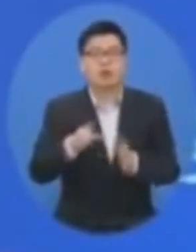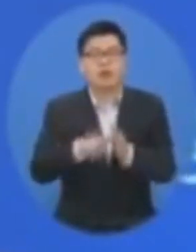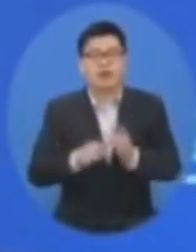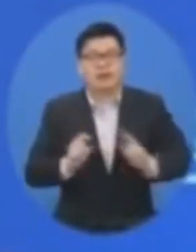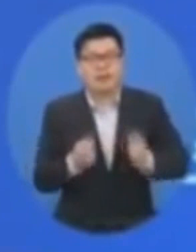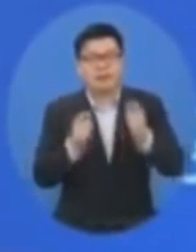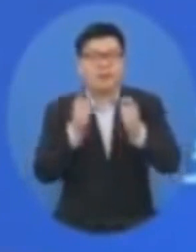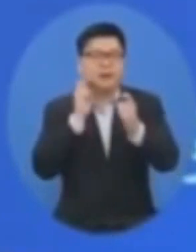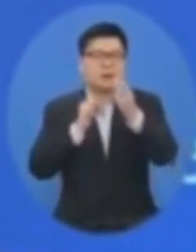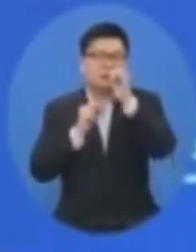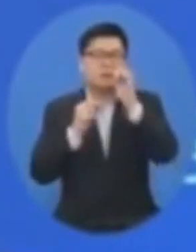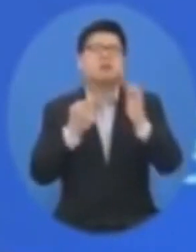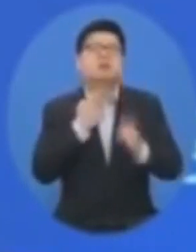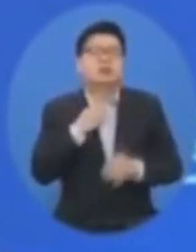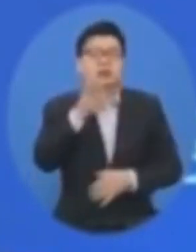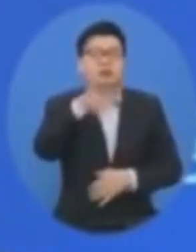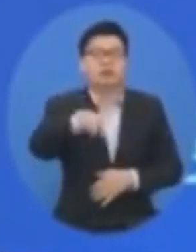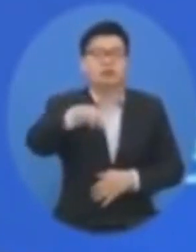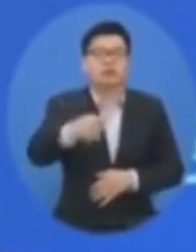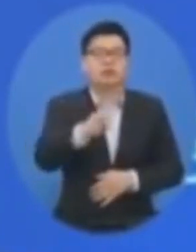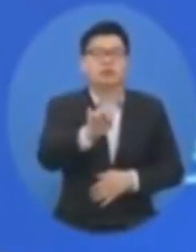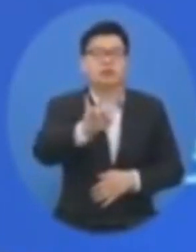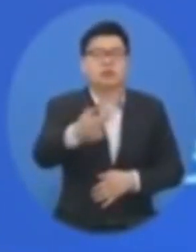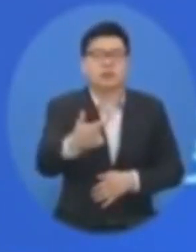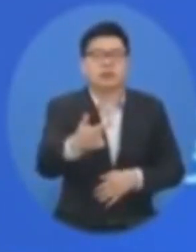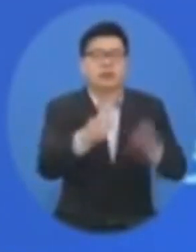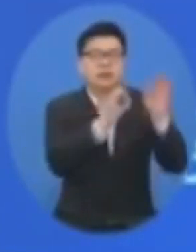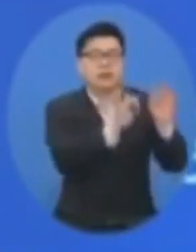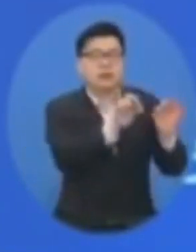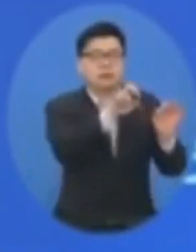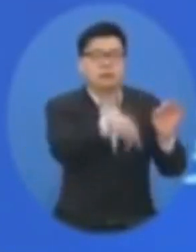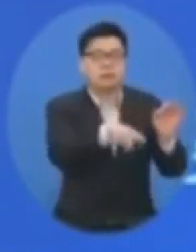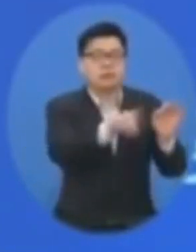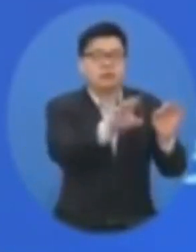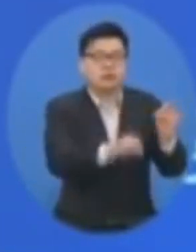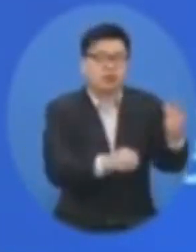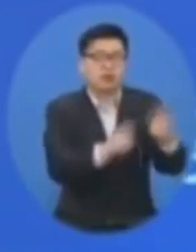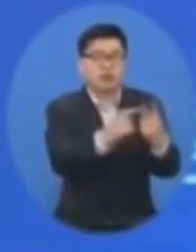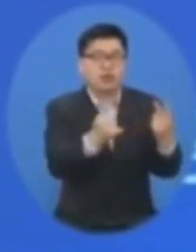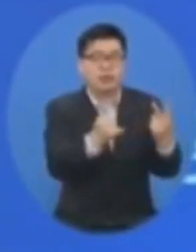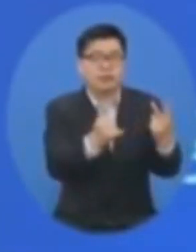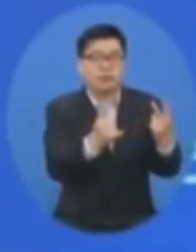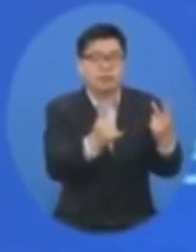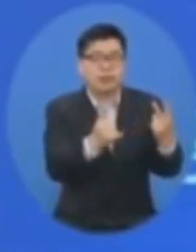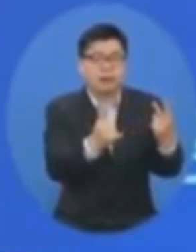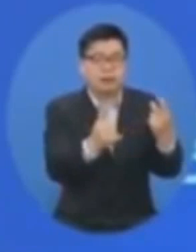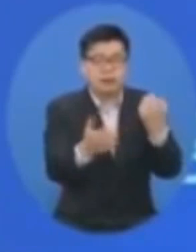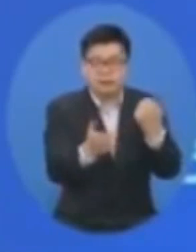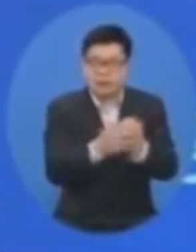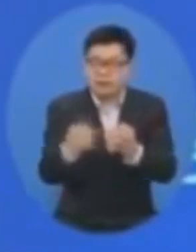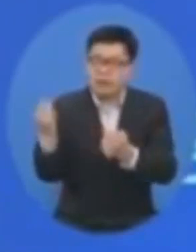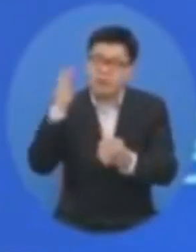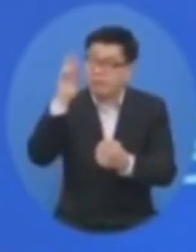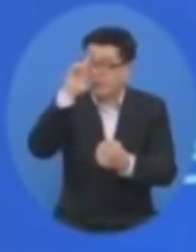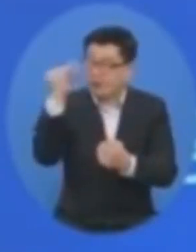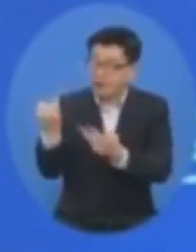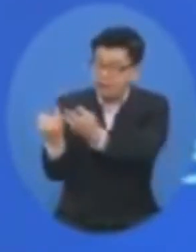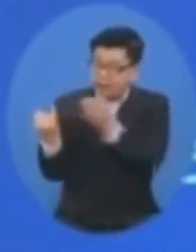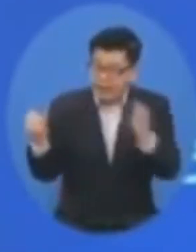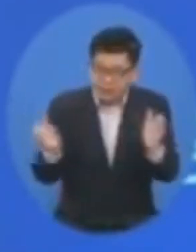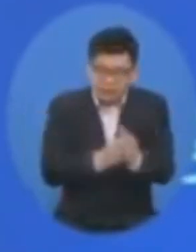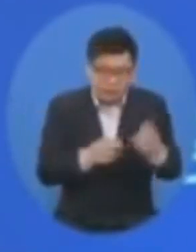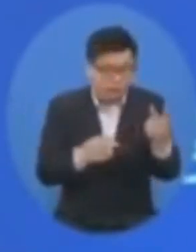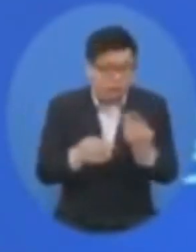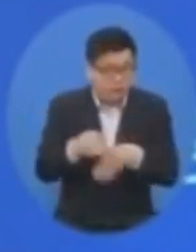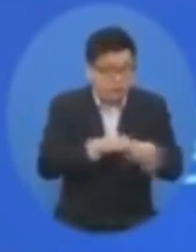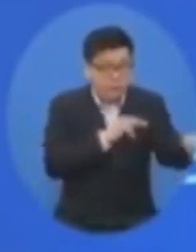대립을 이루었던 그 유승민, 그 김무성 그 두 분이 중점이 돼서 탄핵을 하고 뛰쳐나간 것이지 그래서